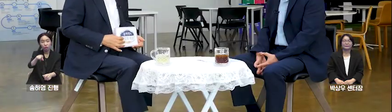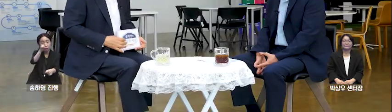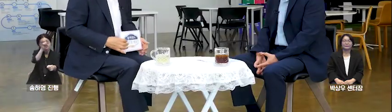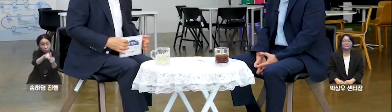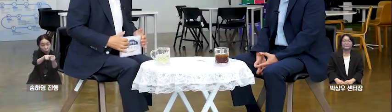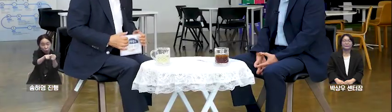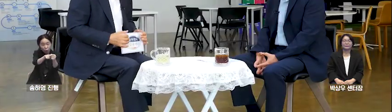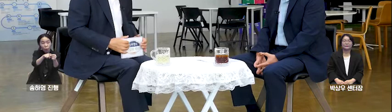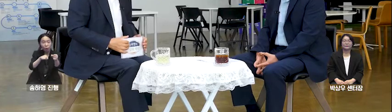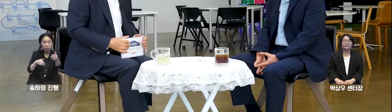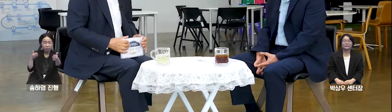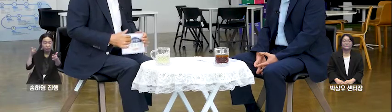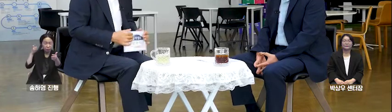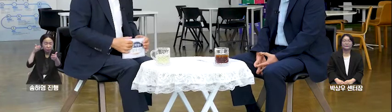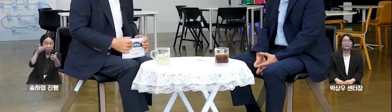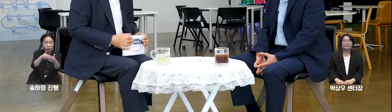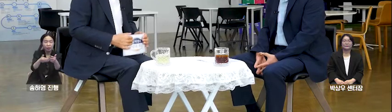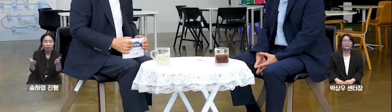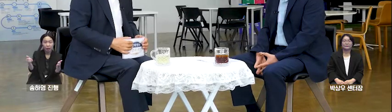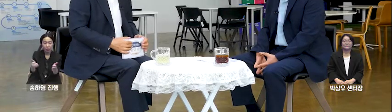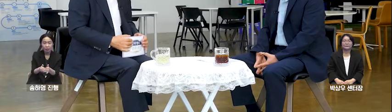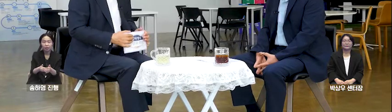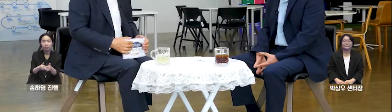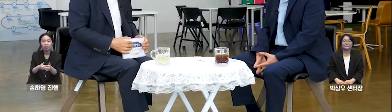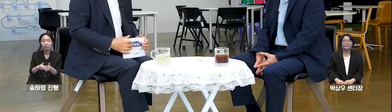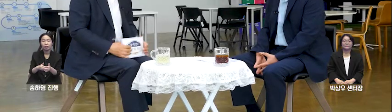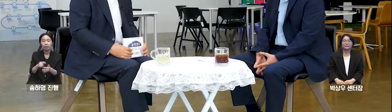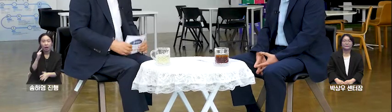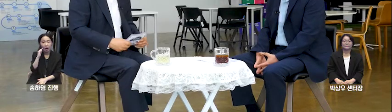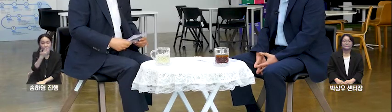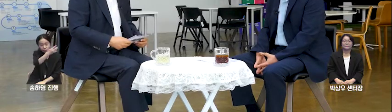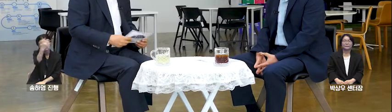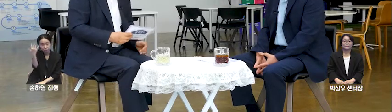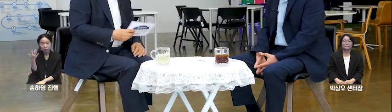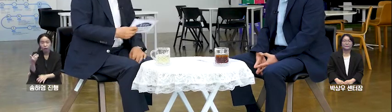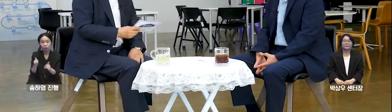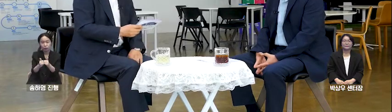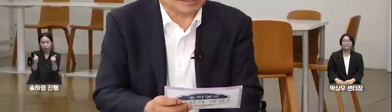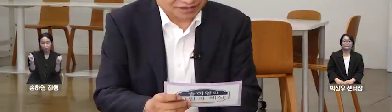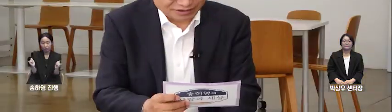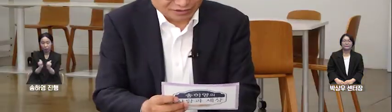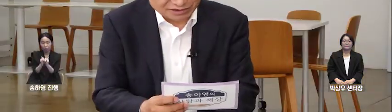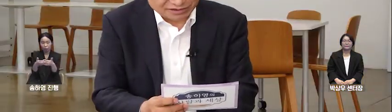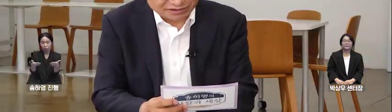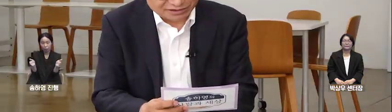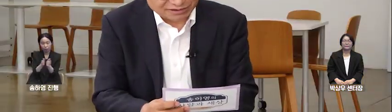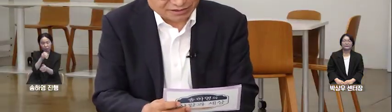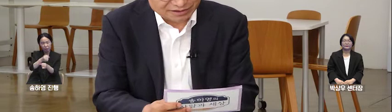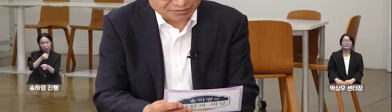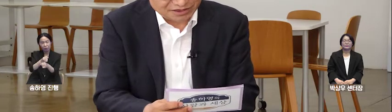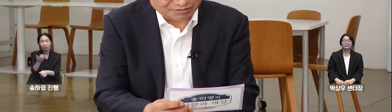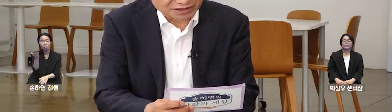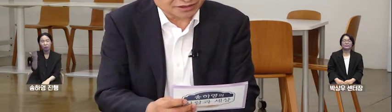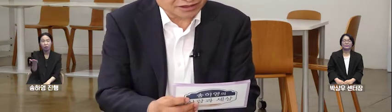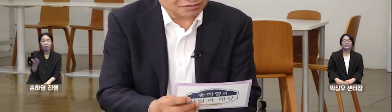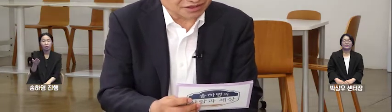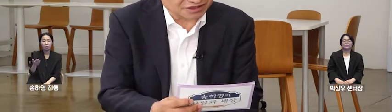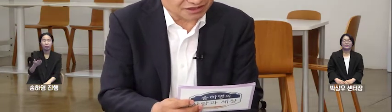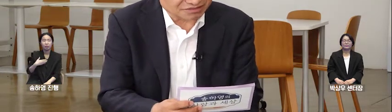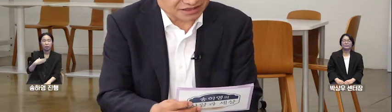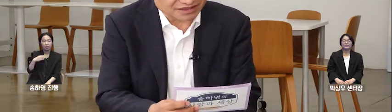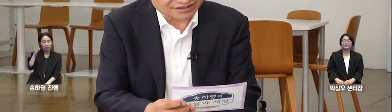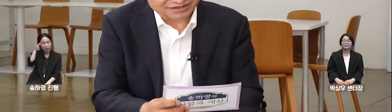하는 이런 참 그 아름다운 공동체를 만드는데 센터장의 역할이 크실 것 같습니다. 마지막